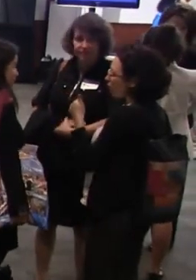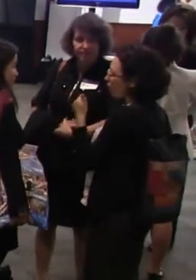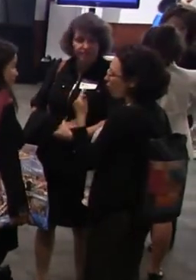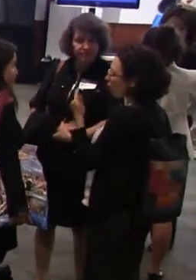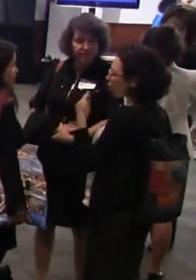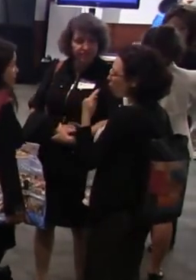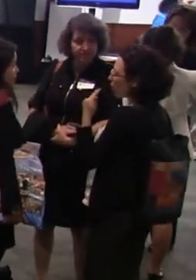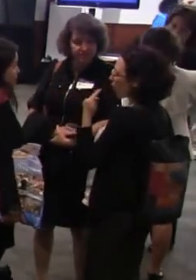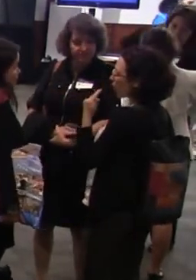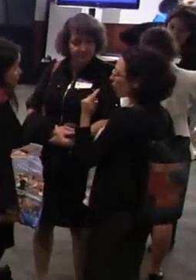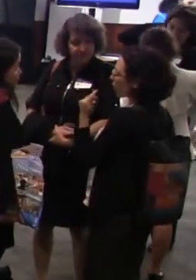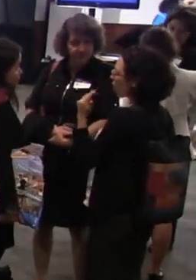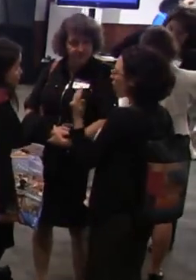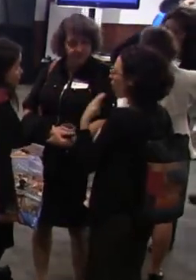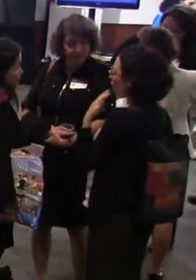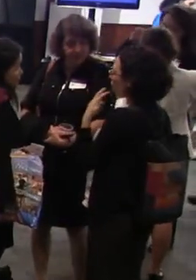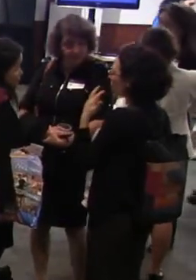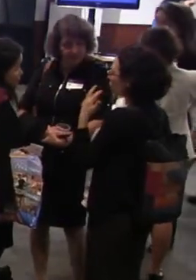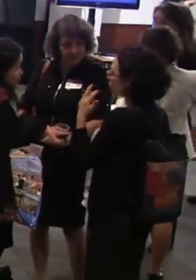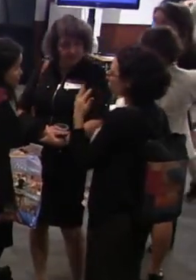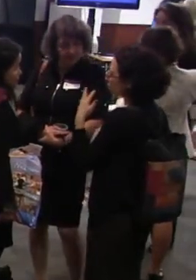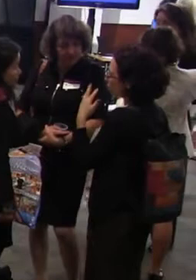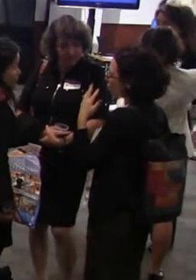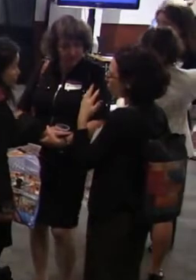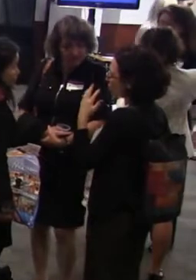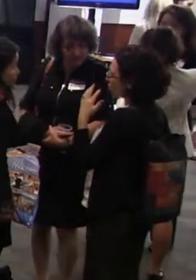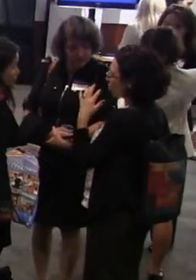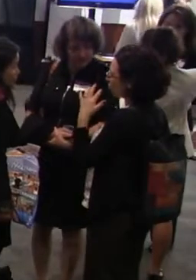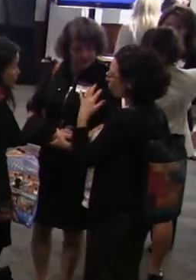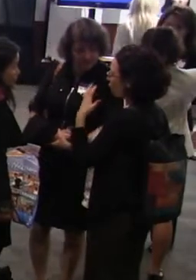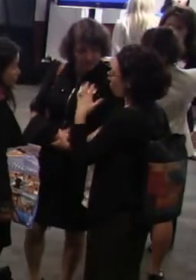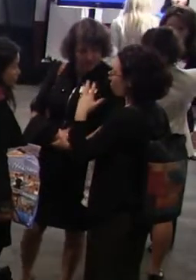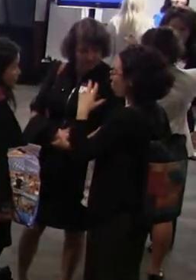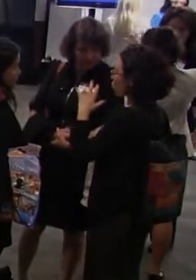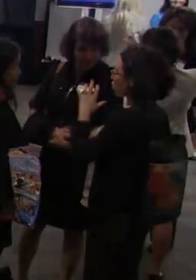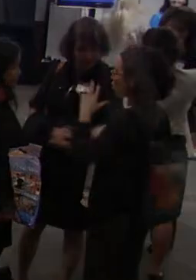Kó rọra ṣebí rẹ̀ ní dúró lójú kan ṣòǹgbọ́.